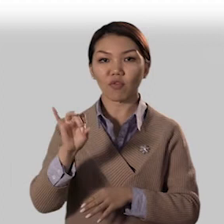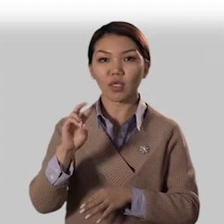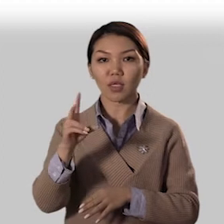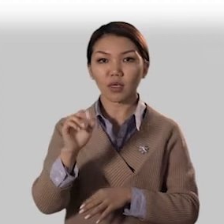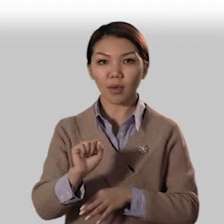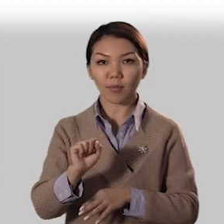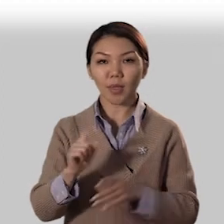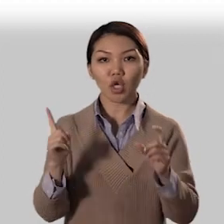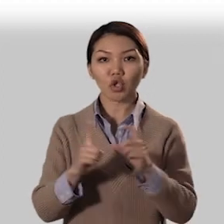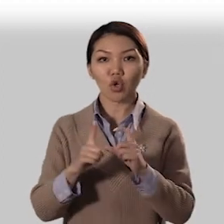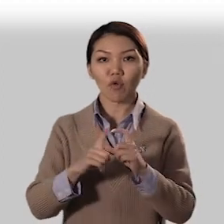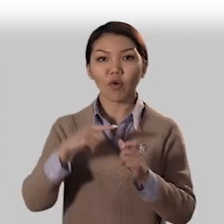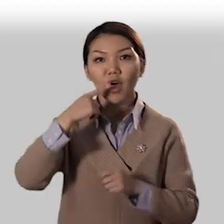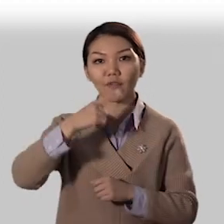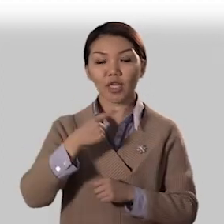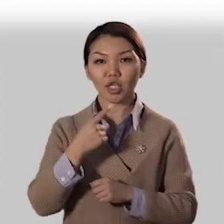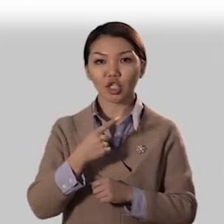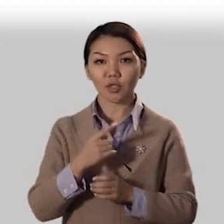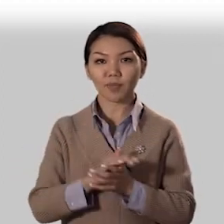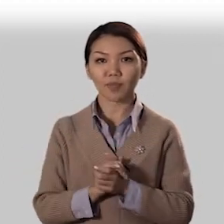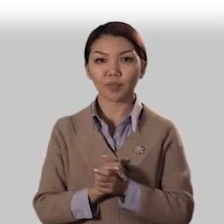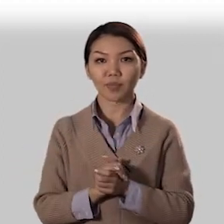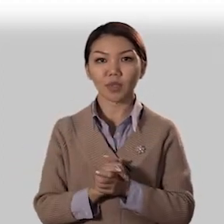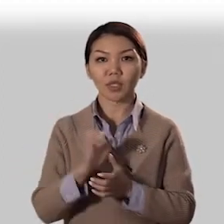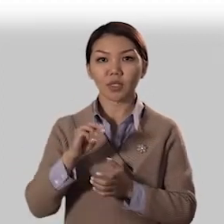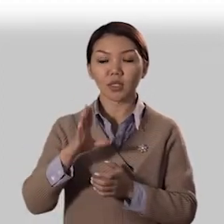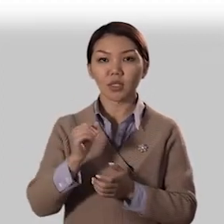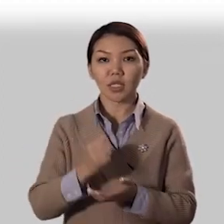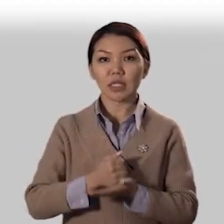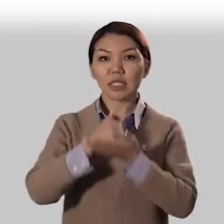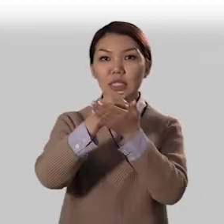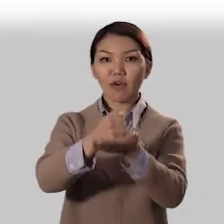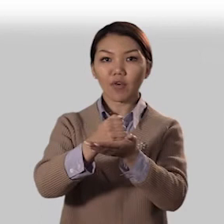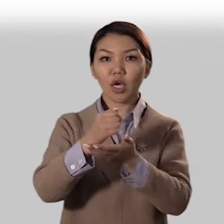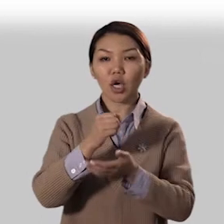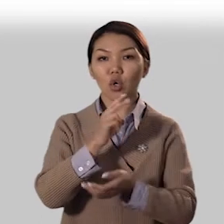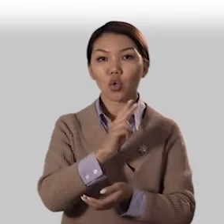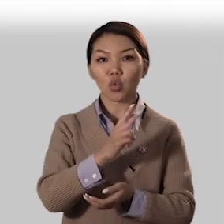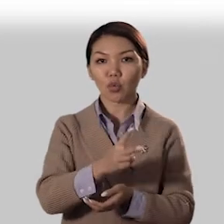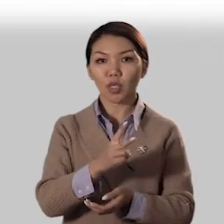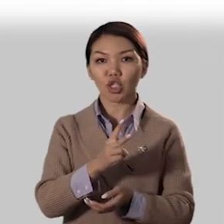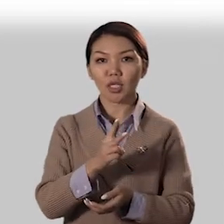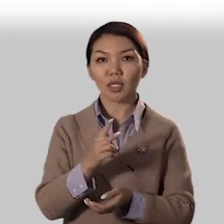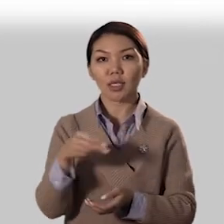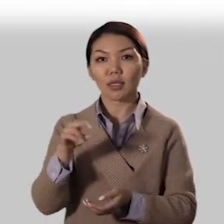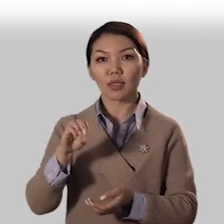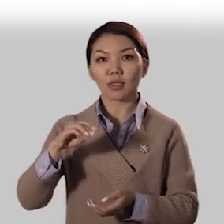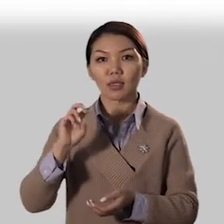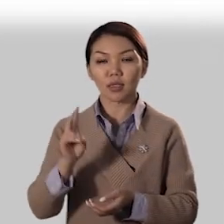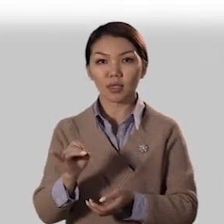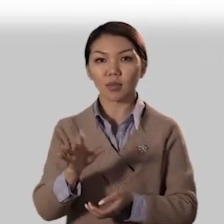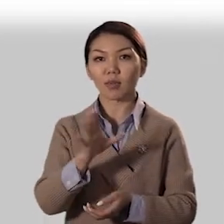речи ставка курманжан датки находилась в небольшом а или гульчак